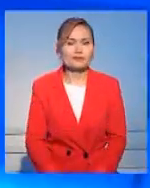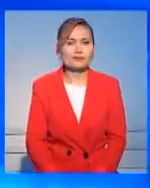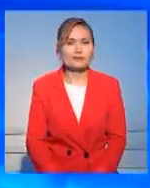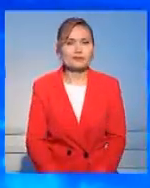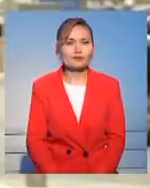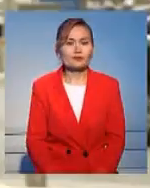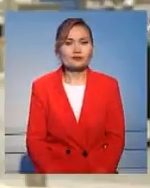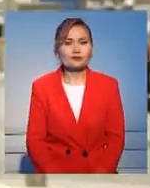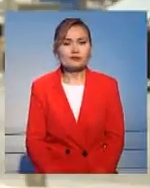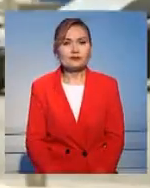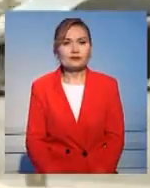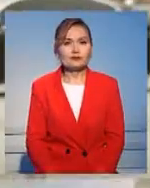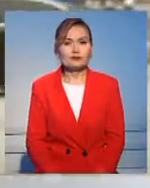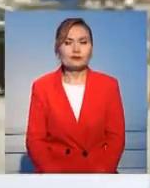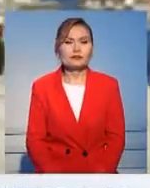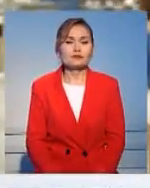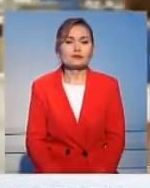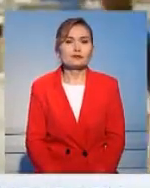баяндайды.